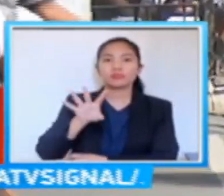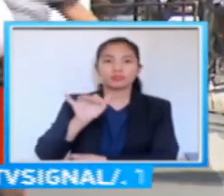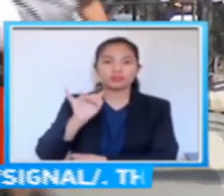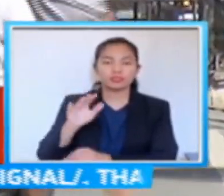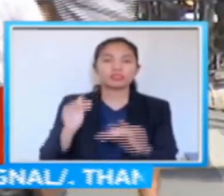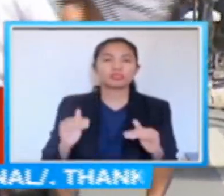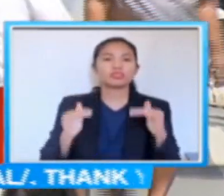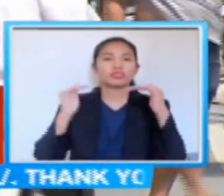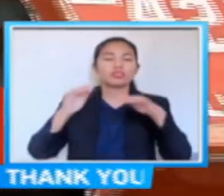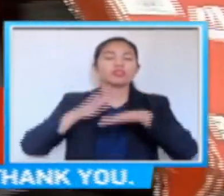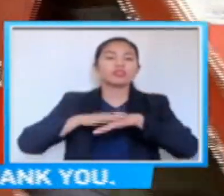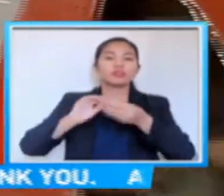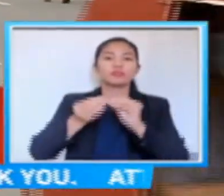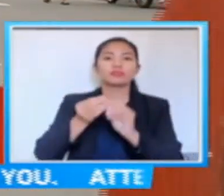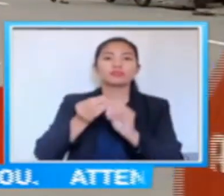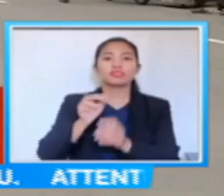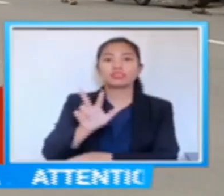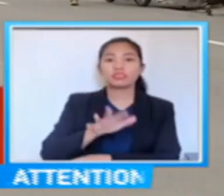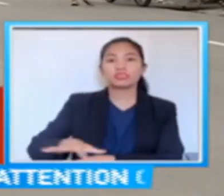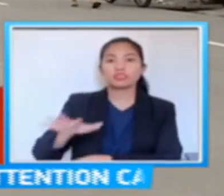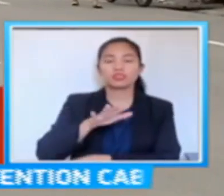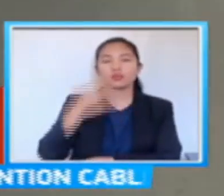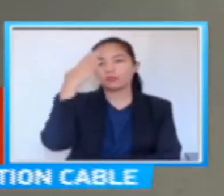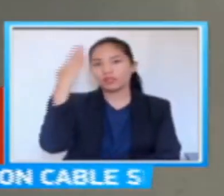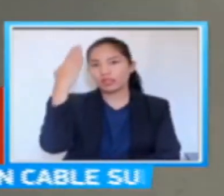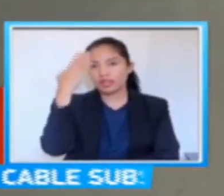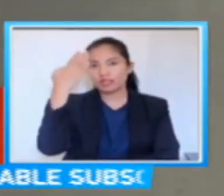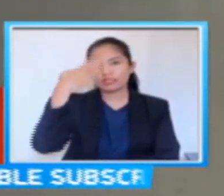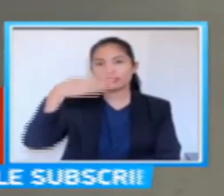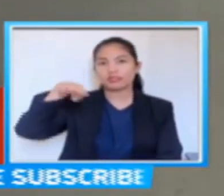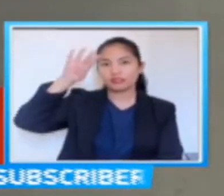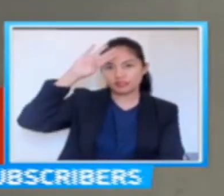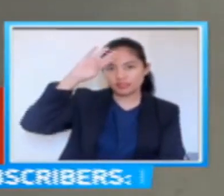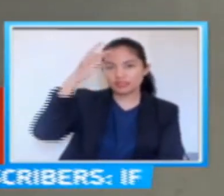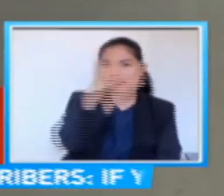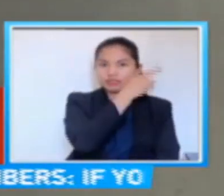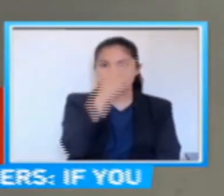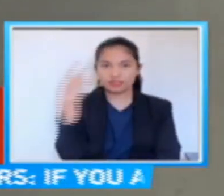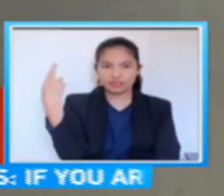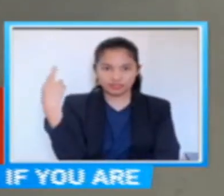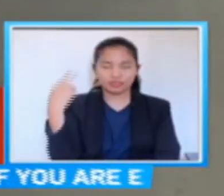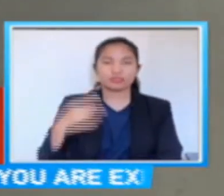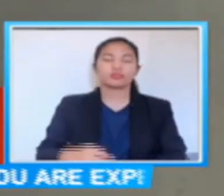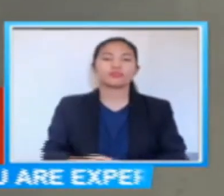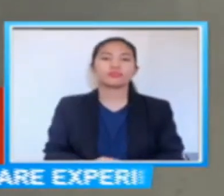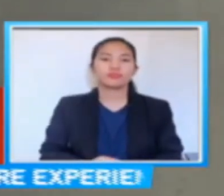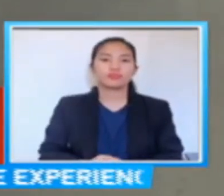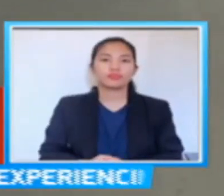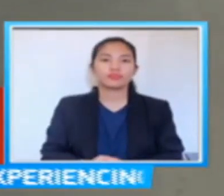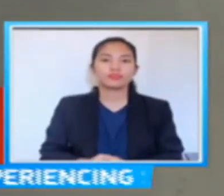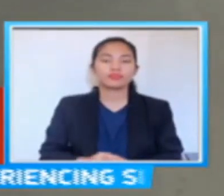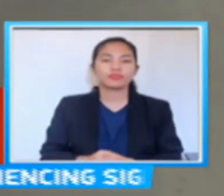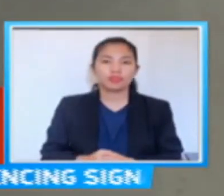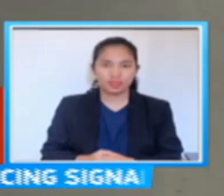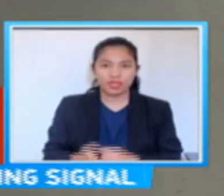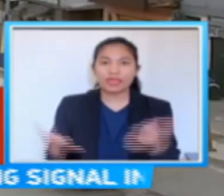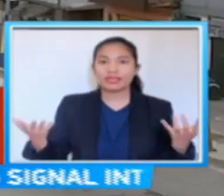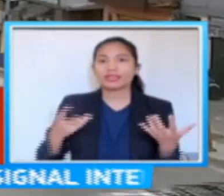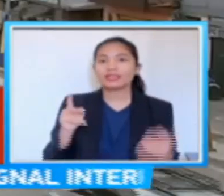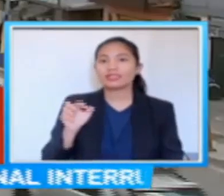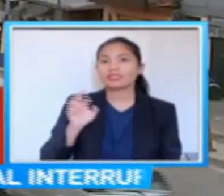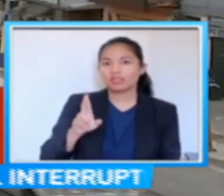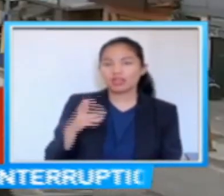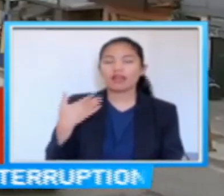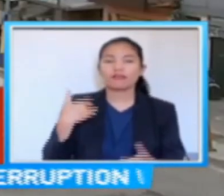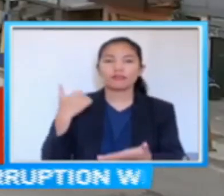rin po sa Bulacan, Cavite at Rizal. Una na pong ipinatupad ang Alert Level 3 sa Metro Manila mula kahapon hanggang